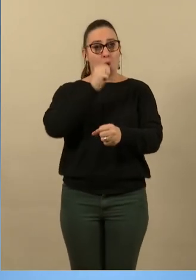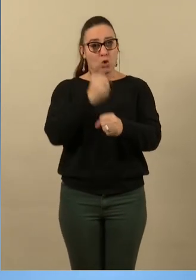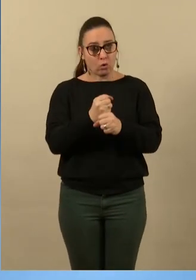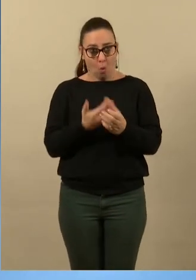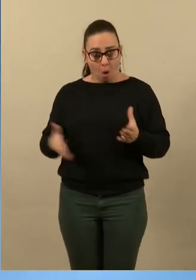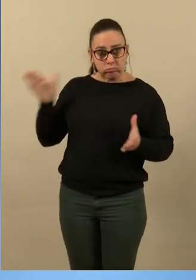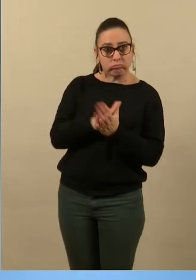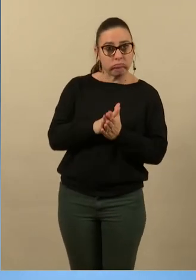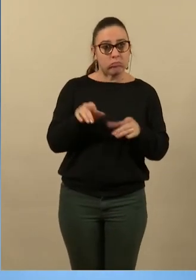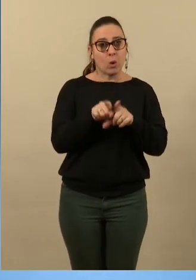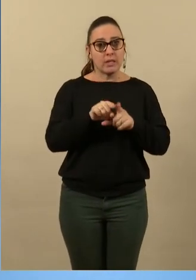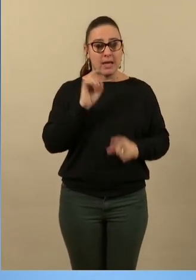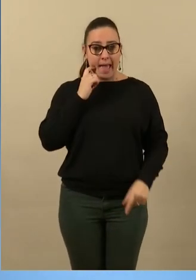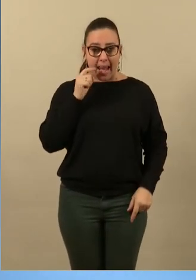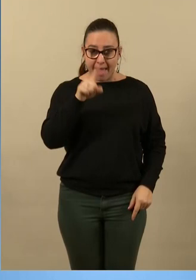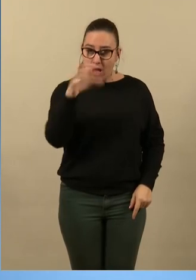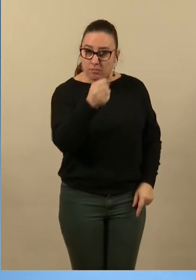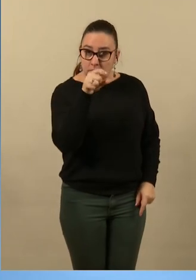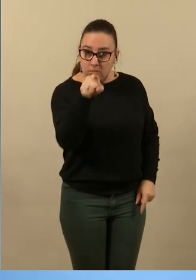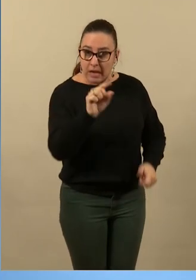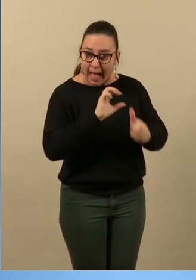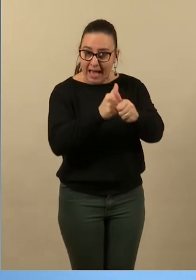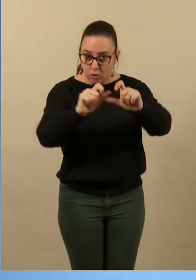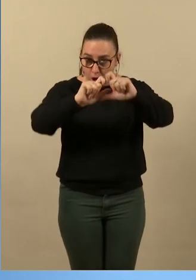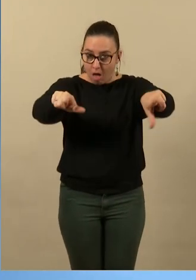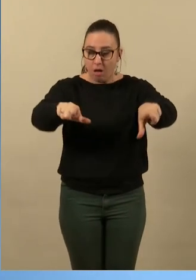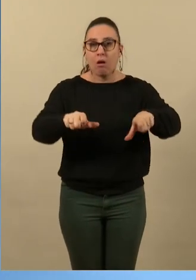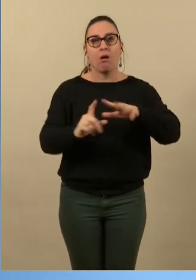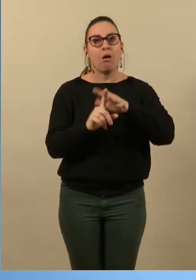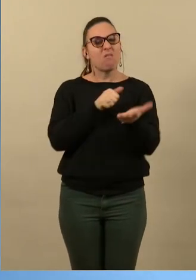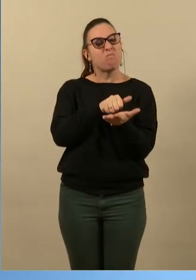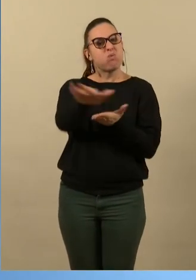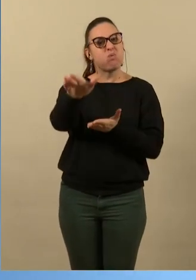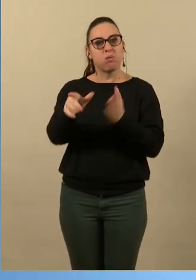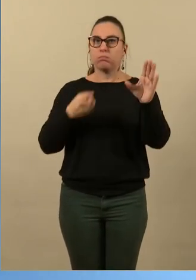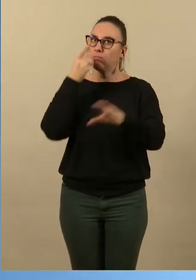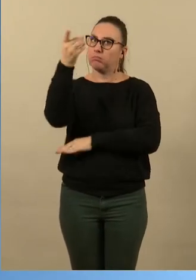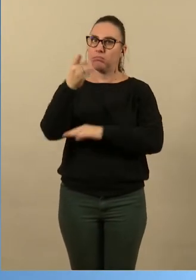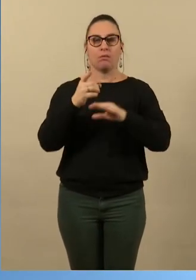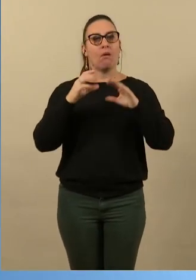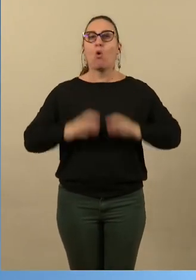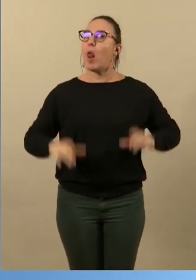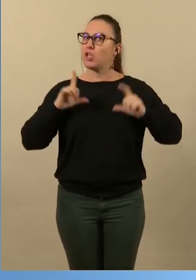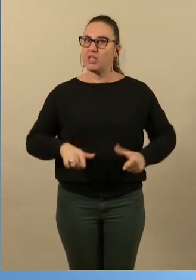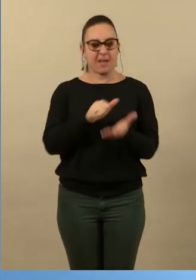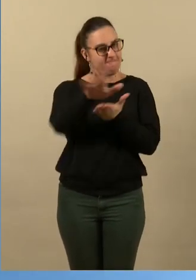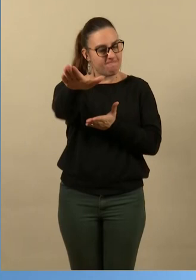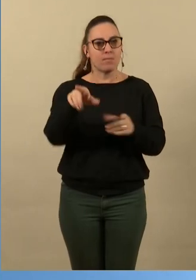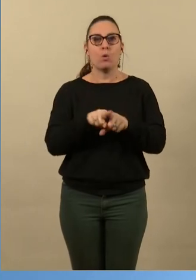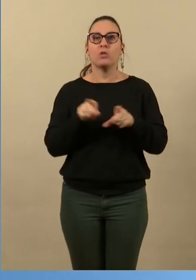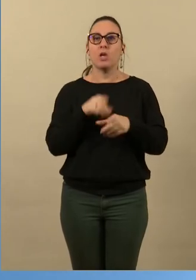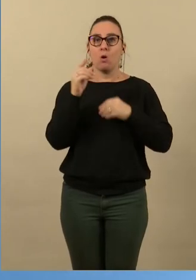des des élèves harceleurs non seulement par leur exclusion définitive systématique de l'établissement des mesures